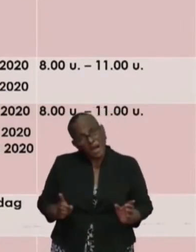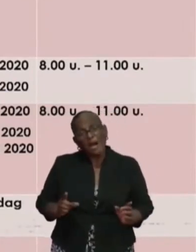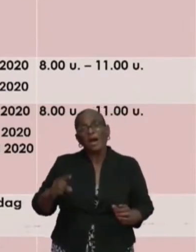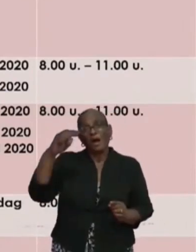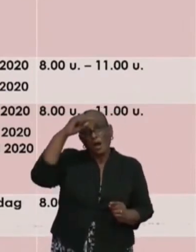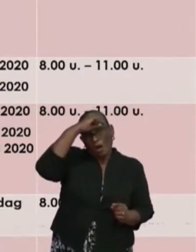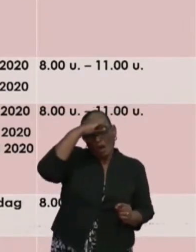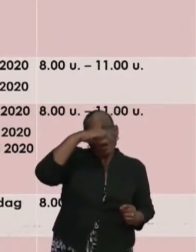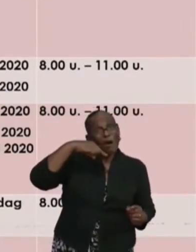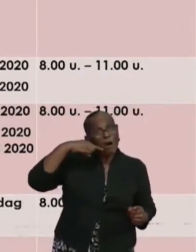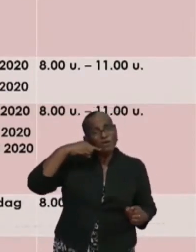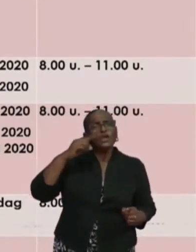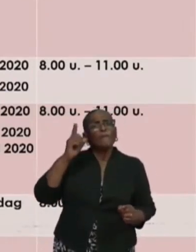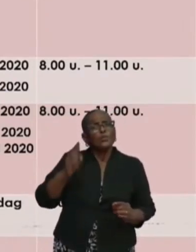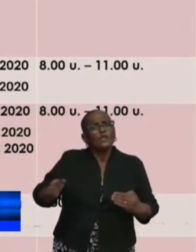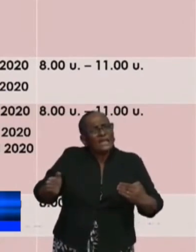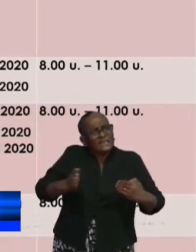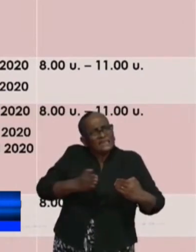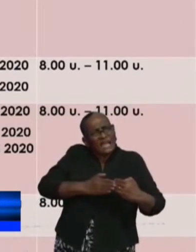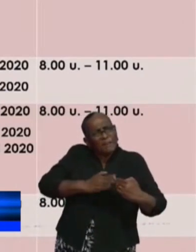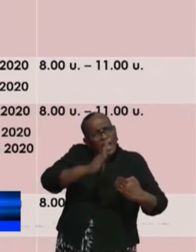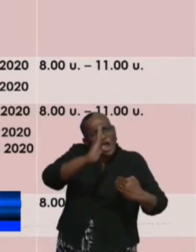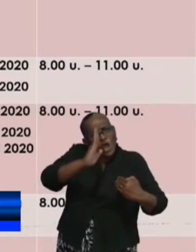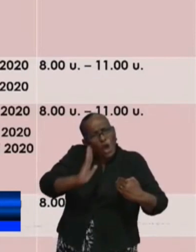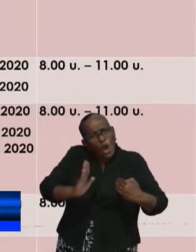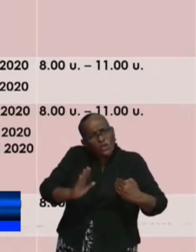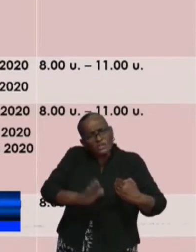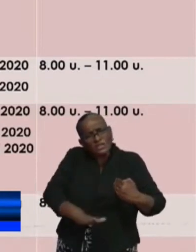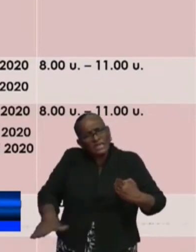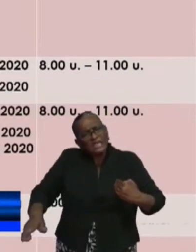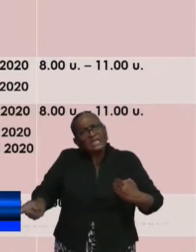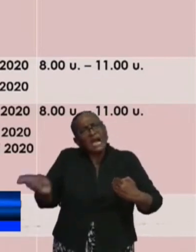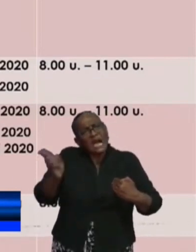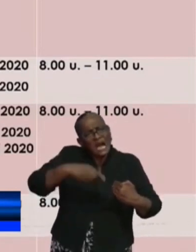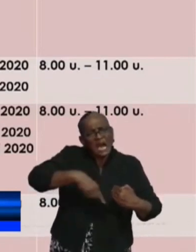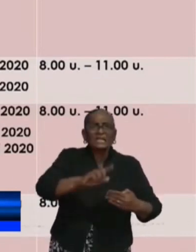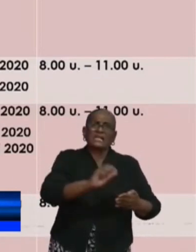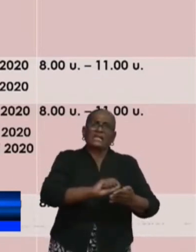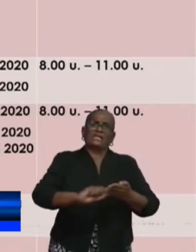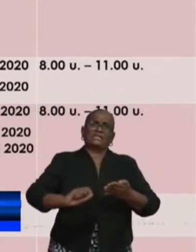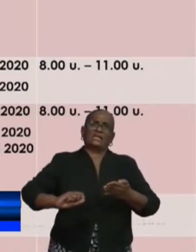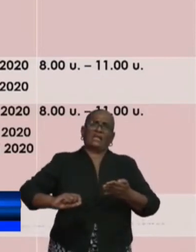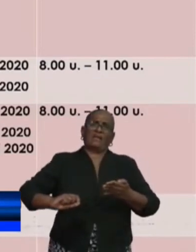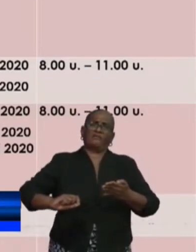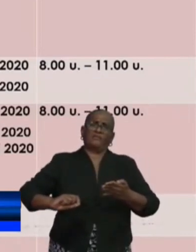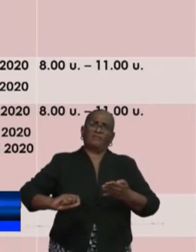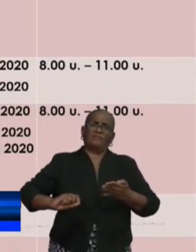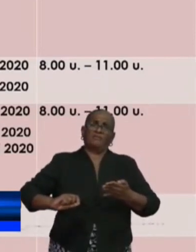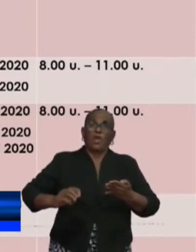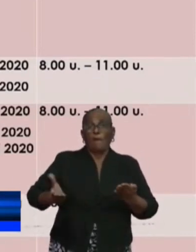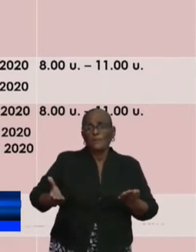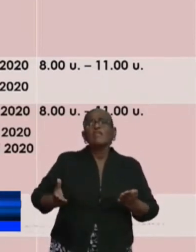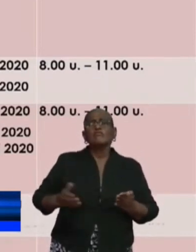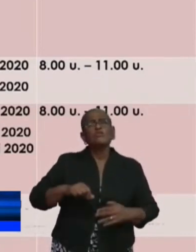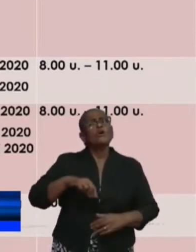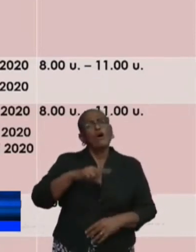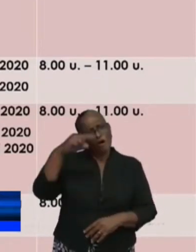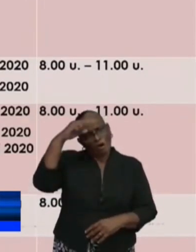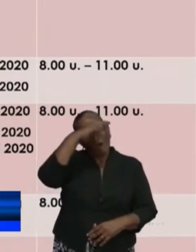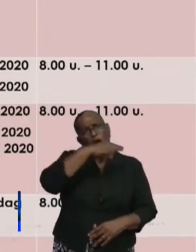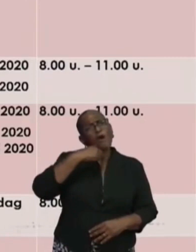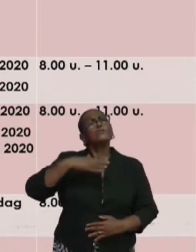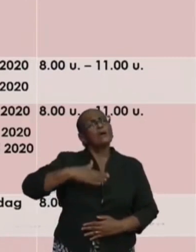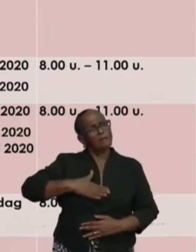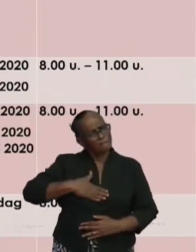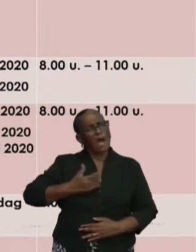dichtbij mogelijk plaatsen van huis. Niet in alle gevallen lukt dat uiteraard, maar uiteraard is het de keuze van de ouder waarvoor u kiest